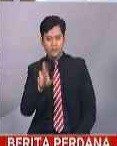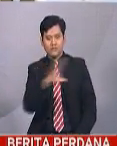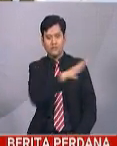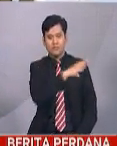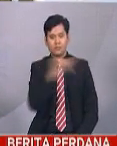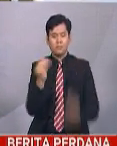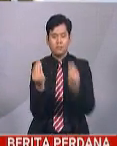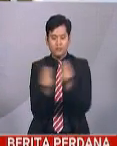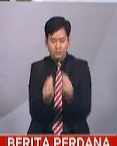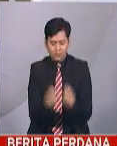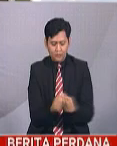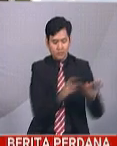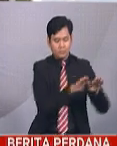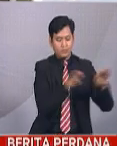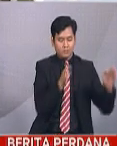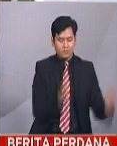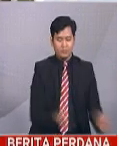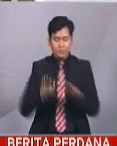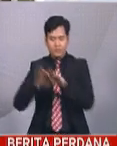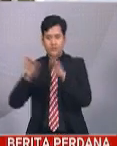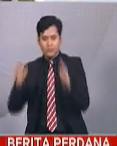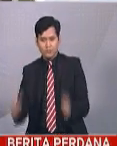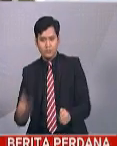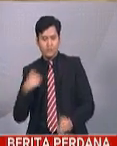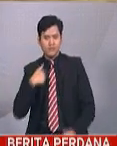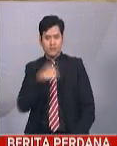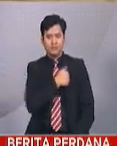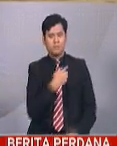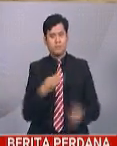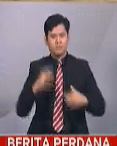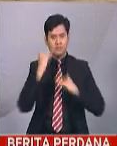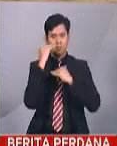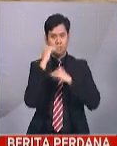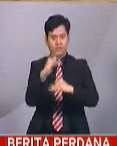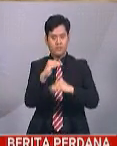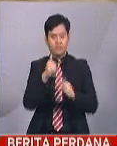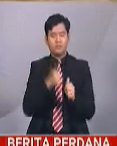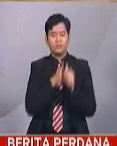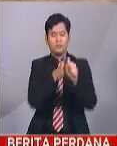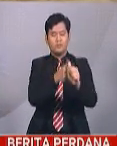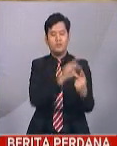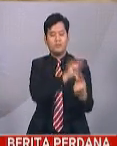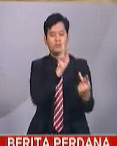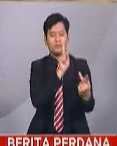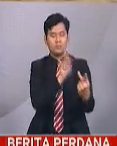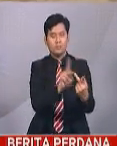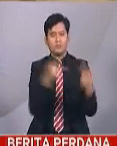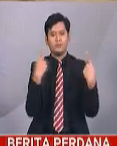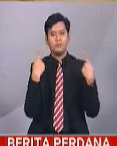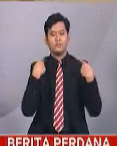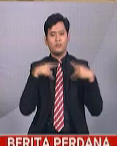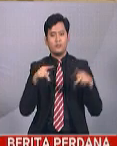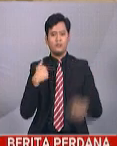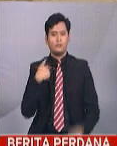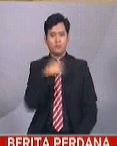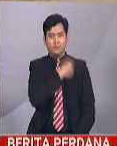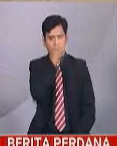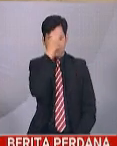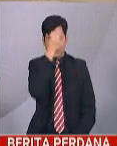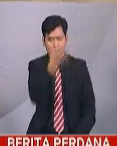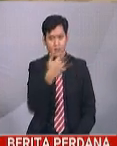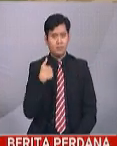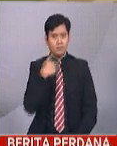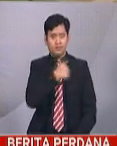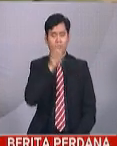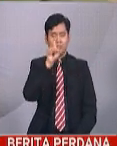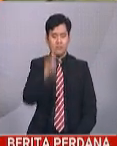ikut kawasan. Ikut kesesuaian kedai lah. Okay, setakat ni kita apa yang kita diberitahu, kita kena buatkan